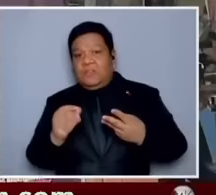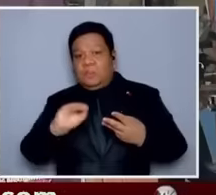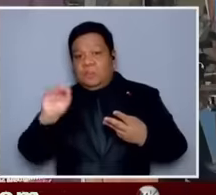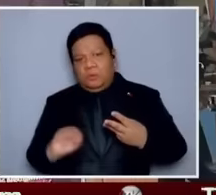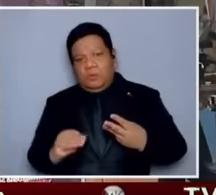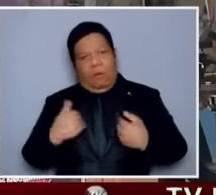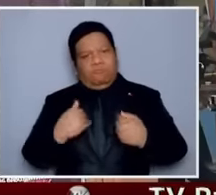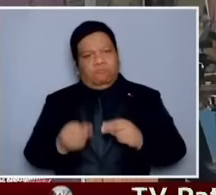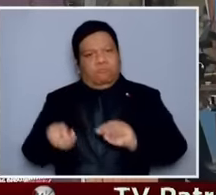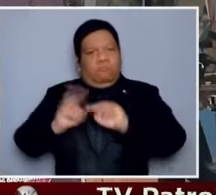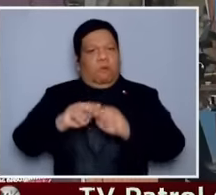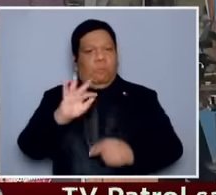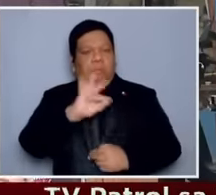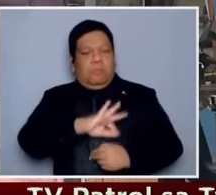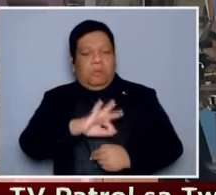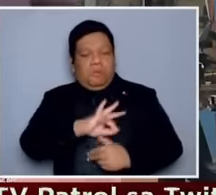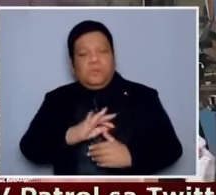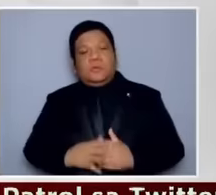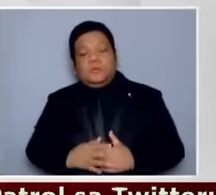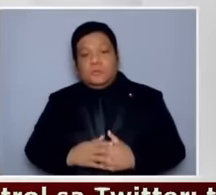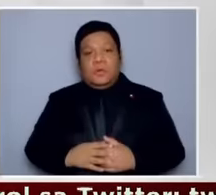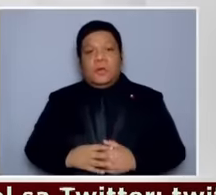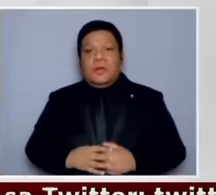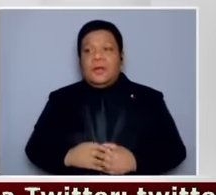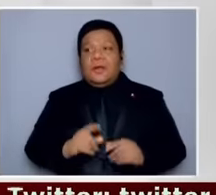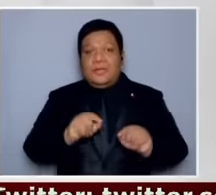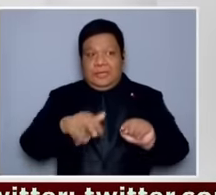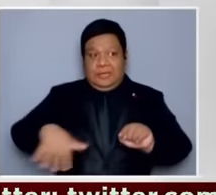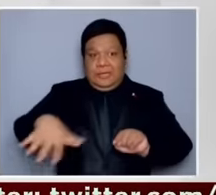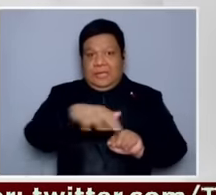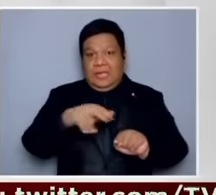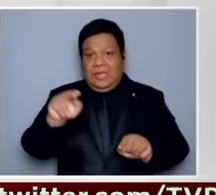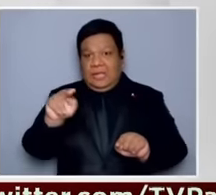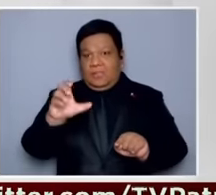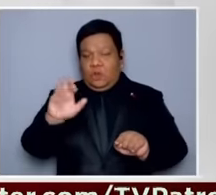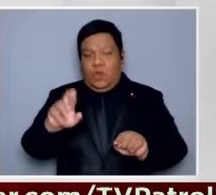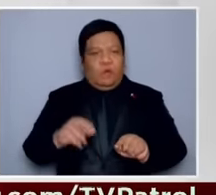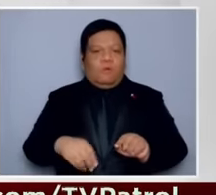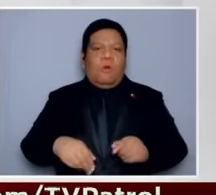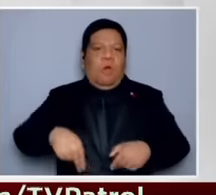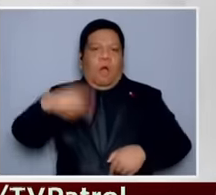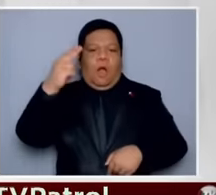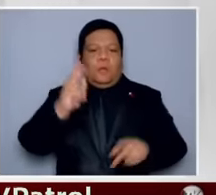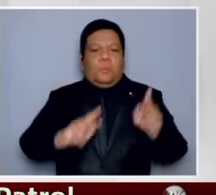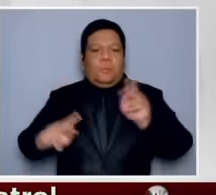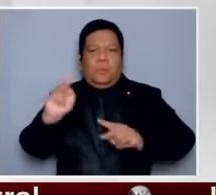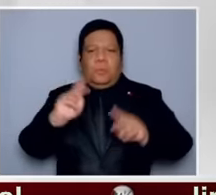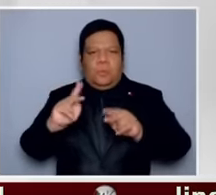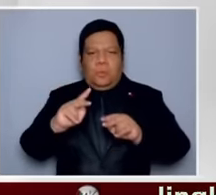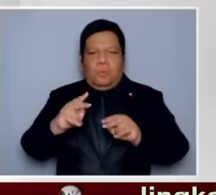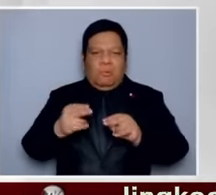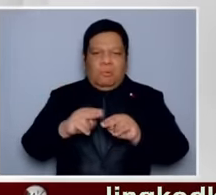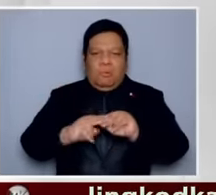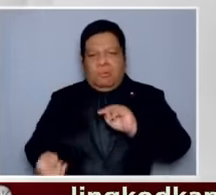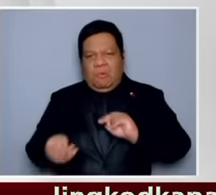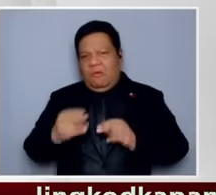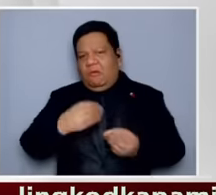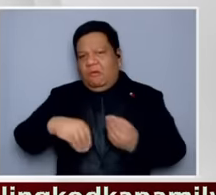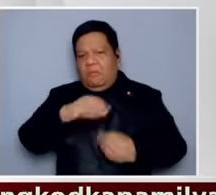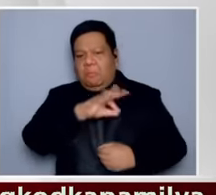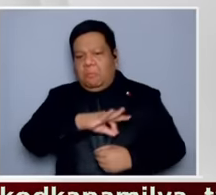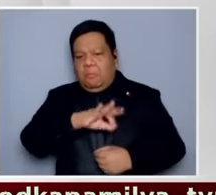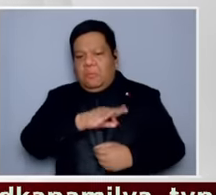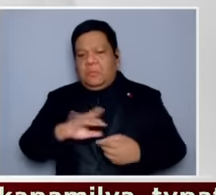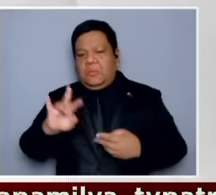ang bilang ng mga nabawasan ang kita sa NCR sa 72.9% habang bumaba ang bilang ng mga nagsasabing